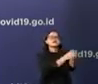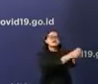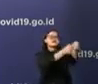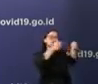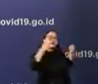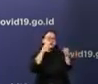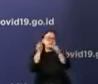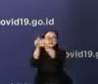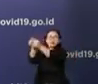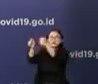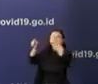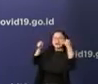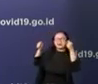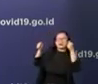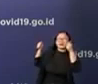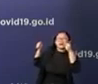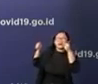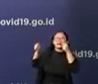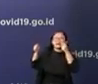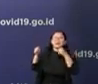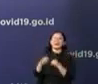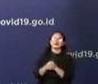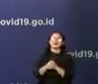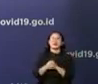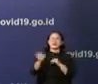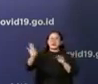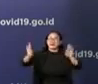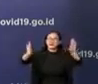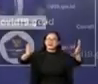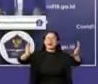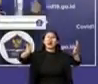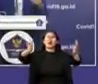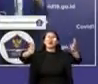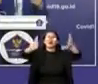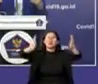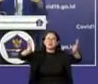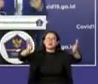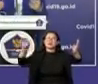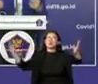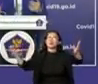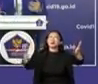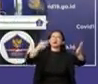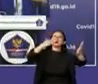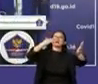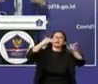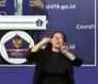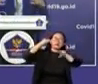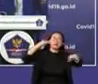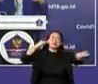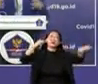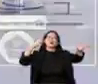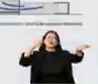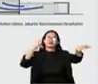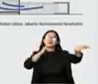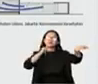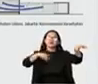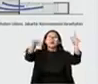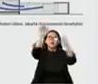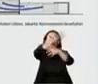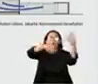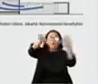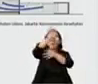bukaan untuk udara mengalir yang letaknya berseberangan Cross ventilation akan meminimalisir udara menjadi stagnan di suatu